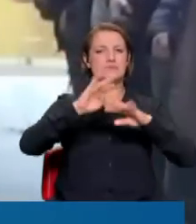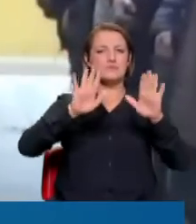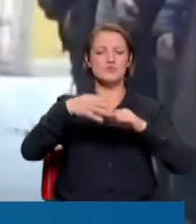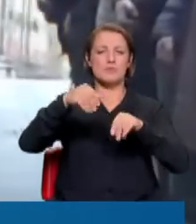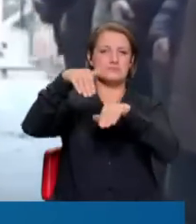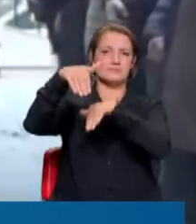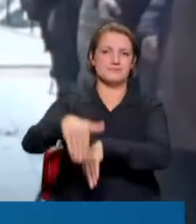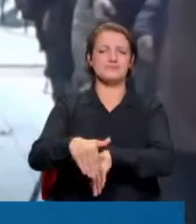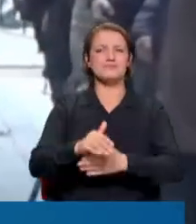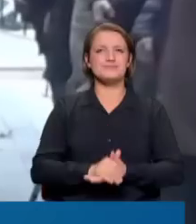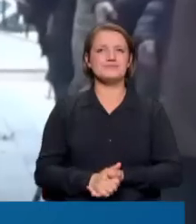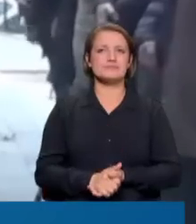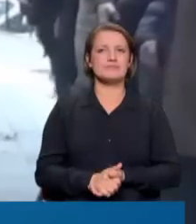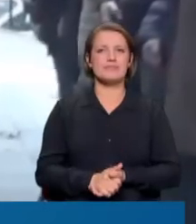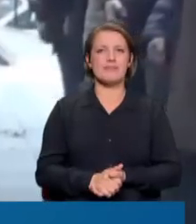toprağa